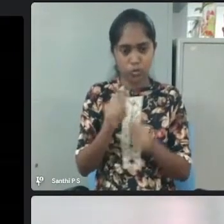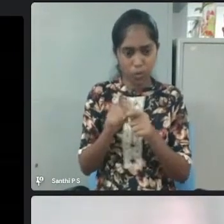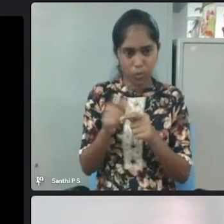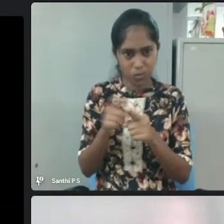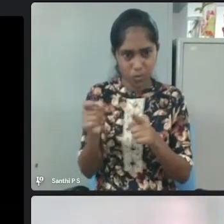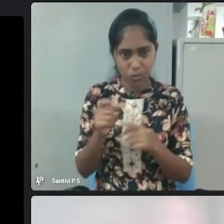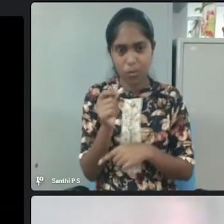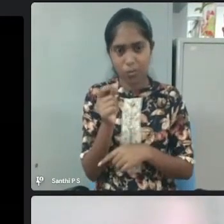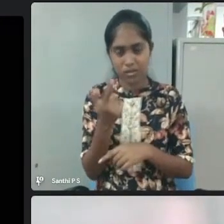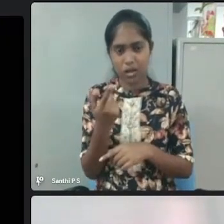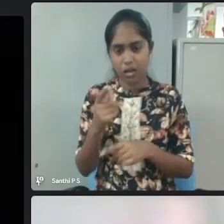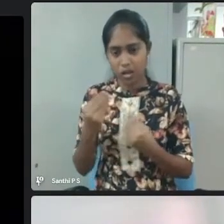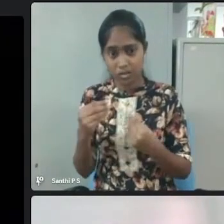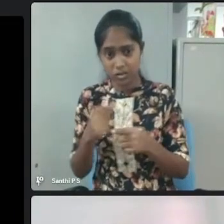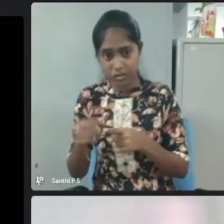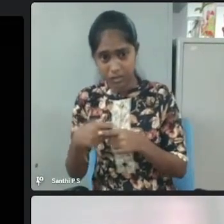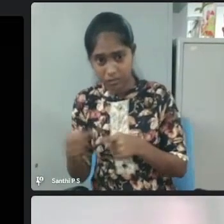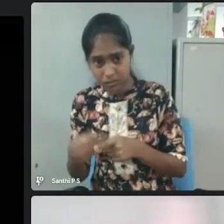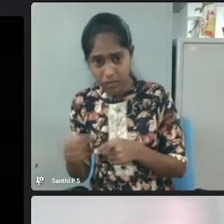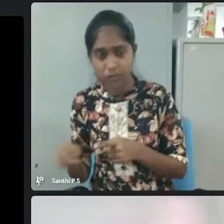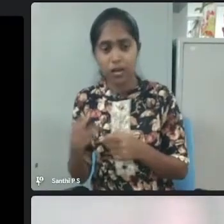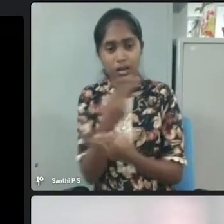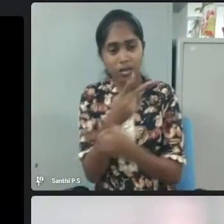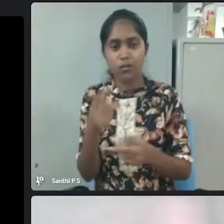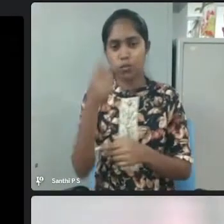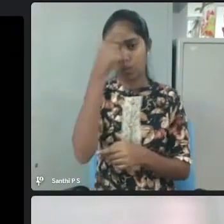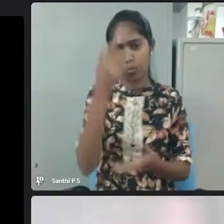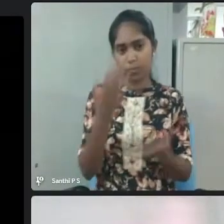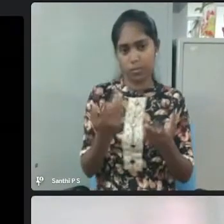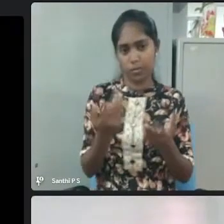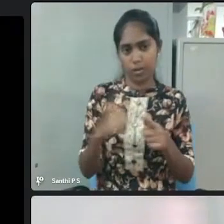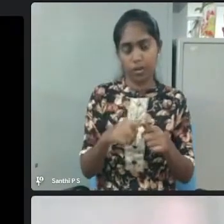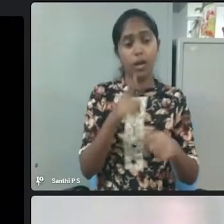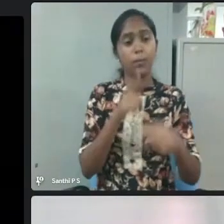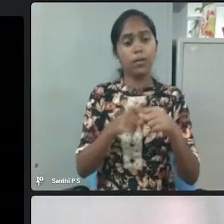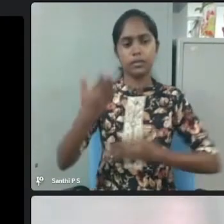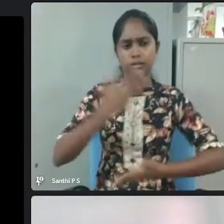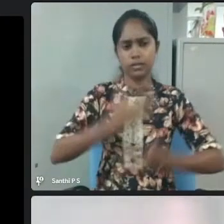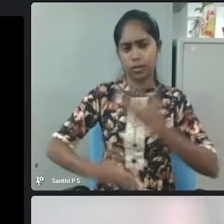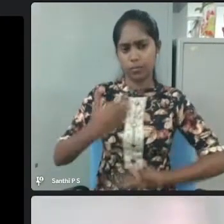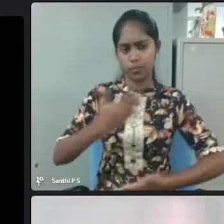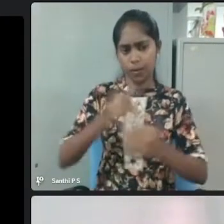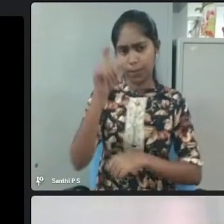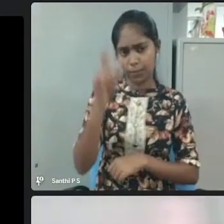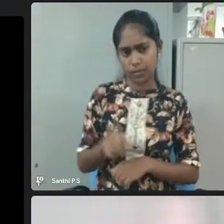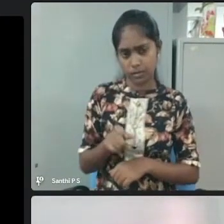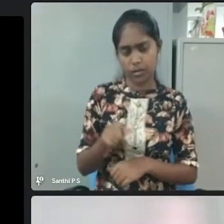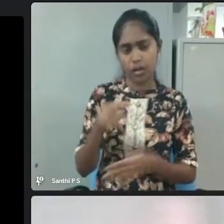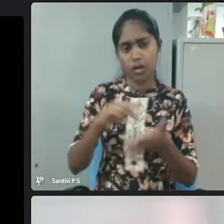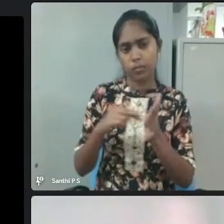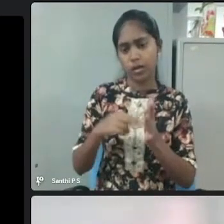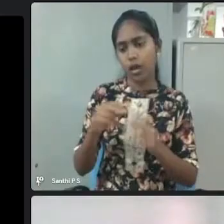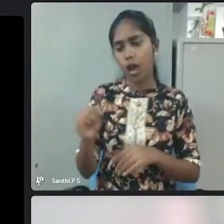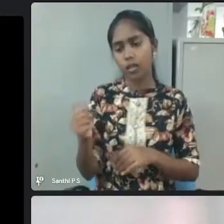രീതിയിൽ അത് ചെലവഴിക്കാനും ഒക്കെയുള്ള പ്രശ്നങ്ങൾ. അതുകൂടാതെ ഇതിന്റെ ഭിന്നശേഷിയുള്ള ഒരു വ്യക്തി എന്ന് പറയുമ്പോൾ മറ്റുള്ളവരെ